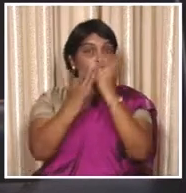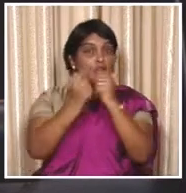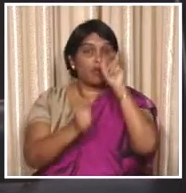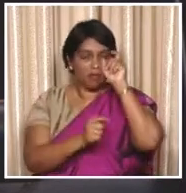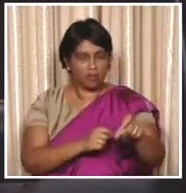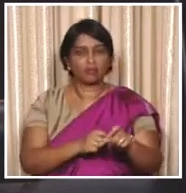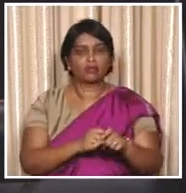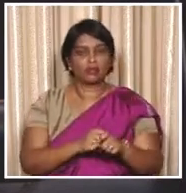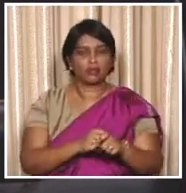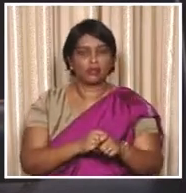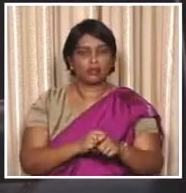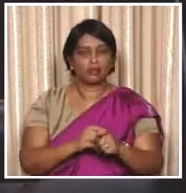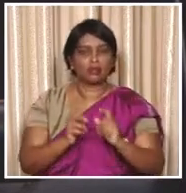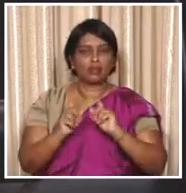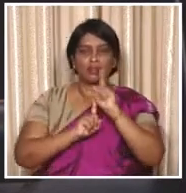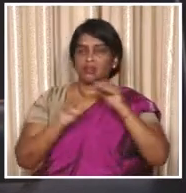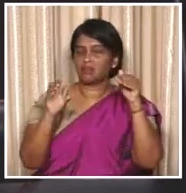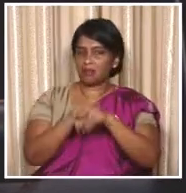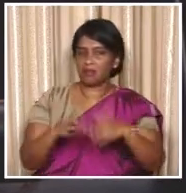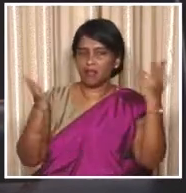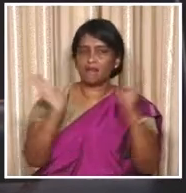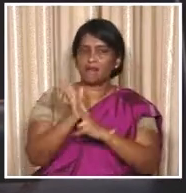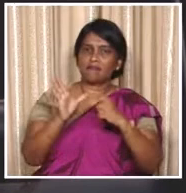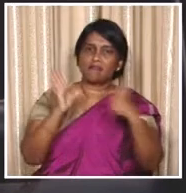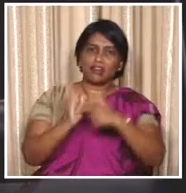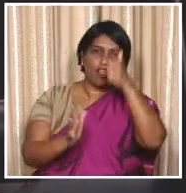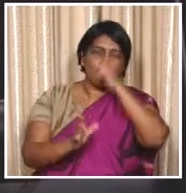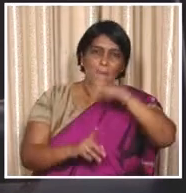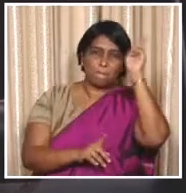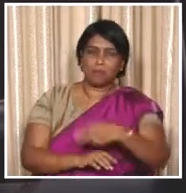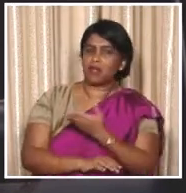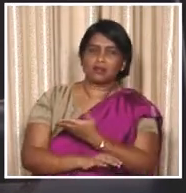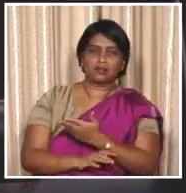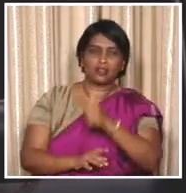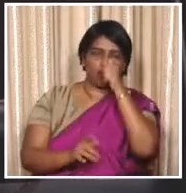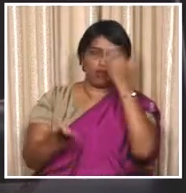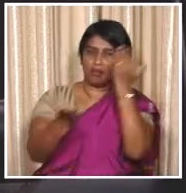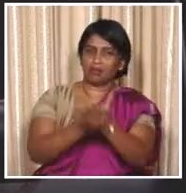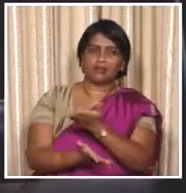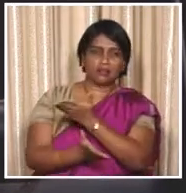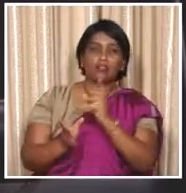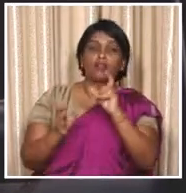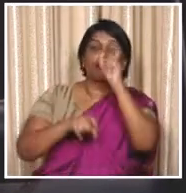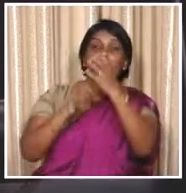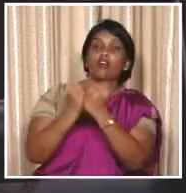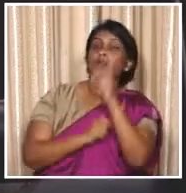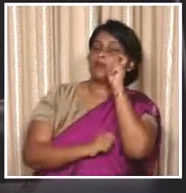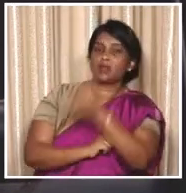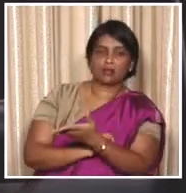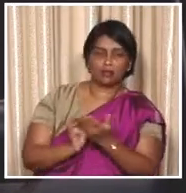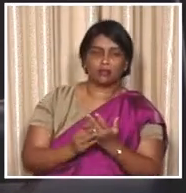ඝනපූර්ණේ පරීක්ෂා කරලා බලන්න මේ කෝරම් එක නැහැ පාර්ලිමේන්තුවේ වැට් වැට් එක හොරට පාස් කරන්න හදනවා බොරු ලියවිලි දාලා කෝරම් එක බලන්න ඔබතුමා